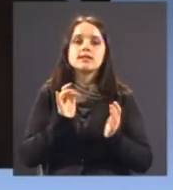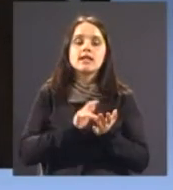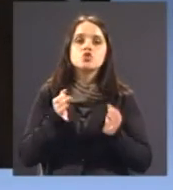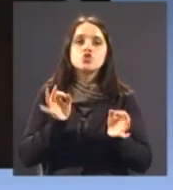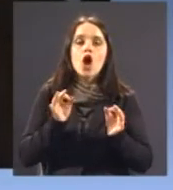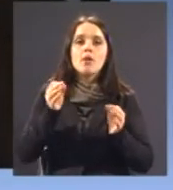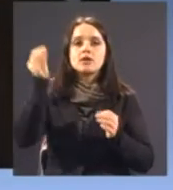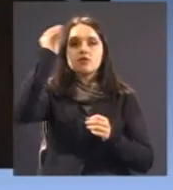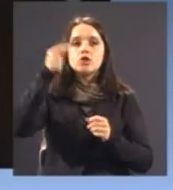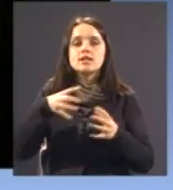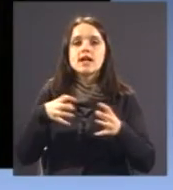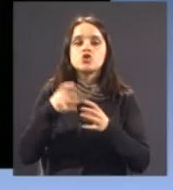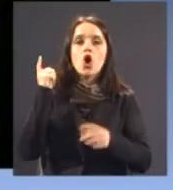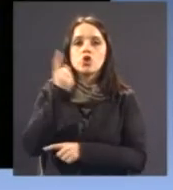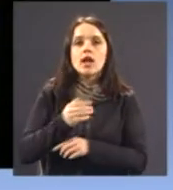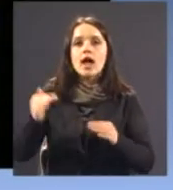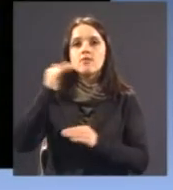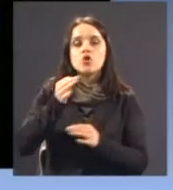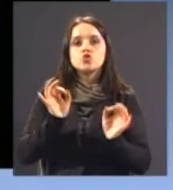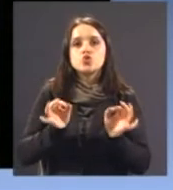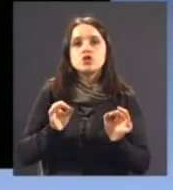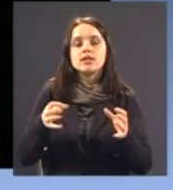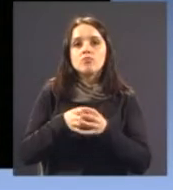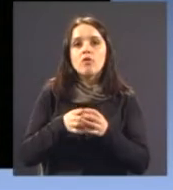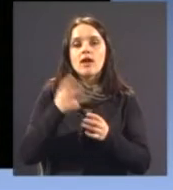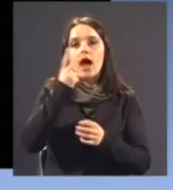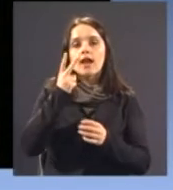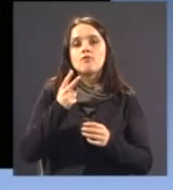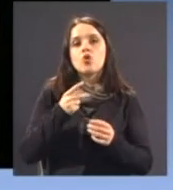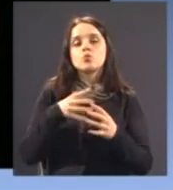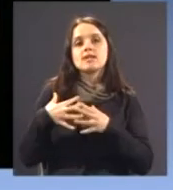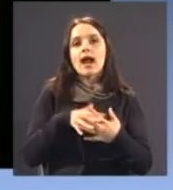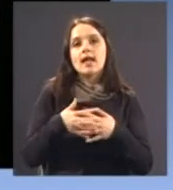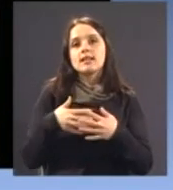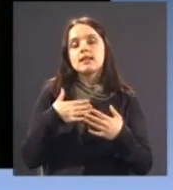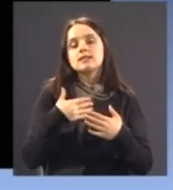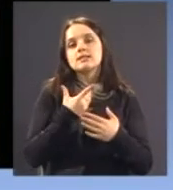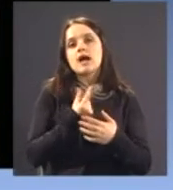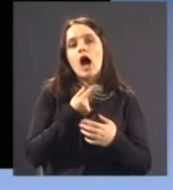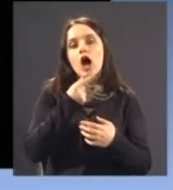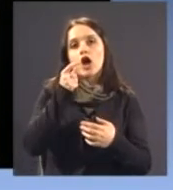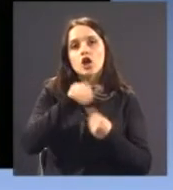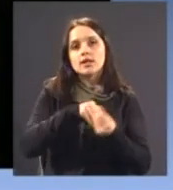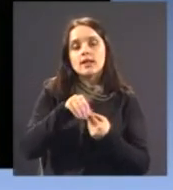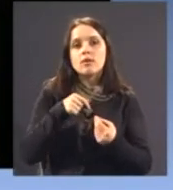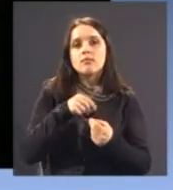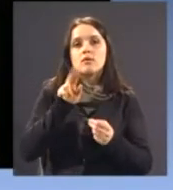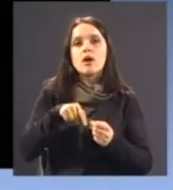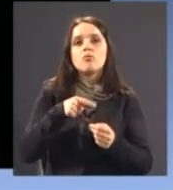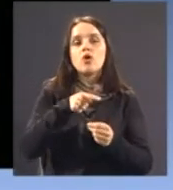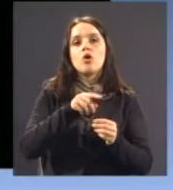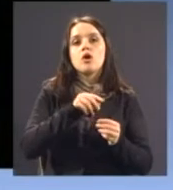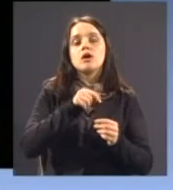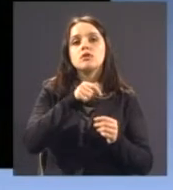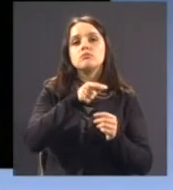odluka na nivou stručnih timova, naravno u saradnji sa roditeljima. u našu školu prve razrede, mi imamo prepise iz drugih srednjih